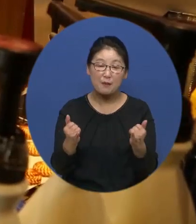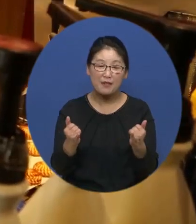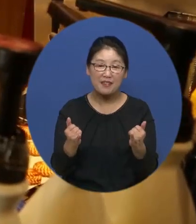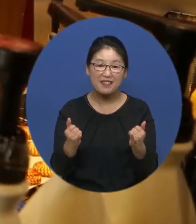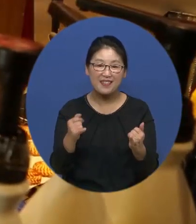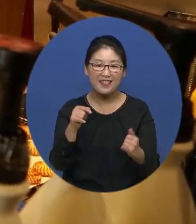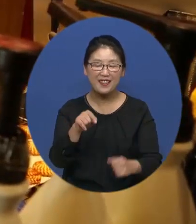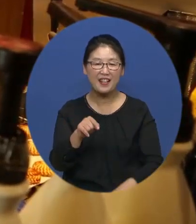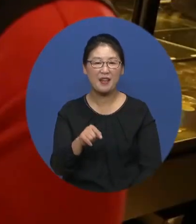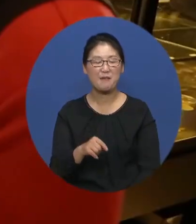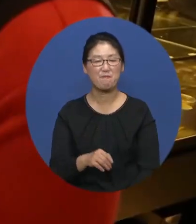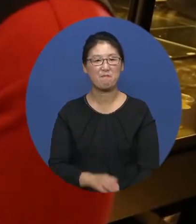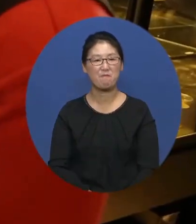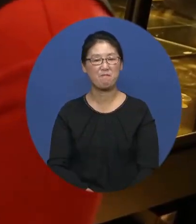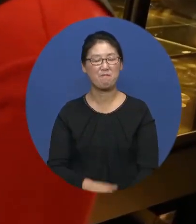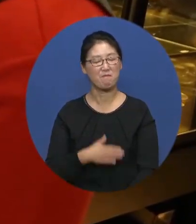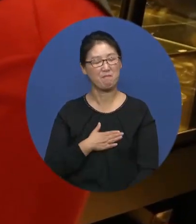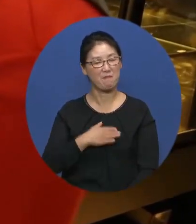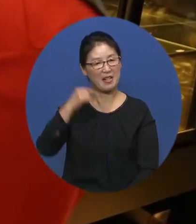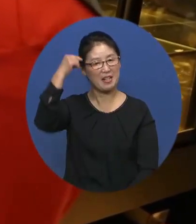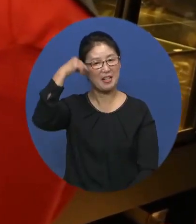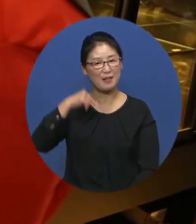만족도는 어느 정도일까요?